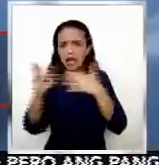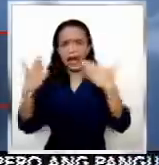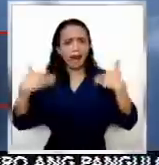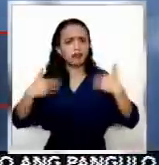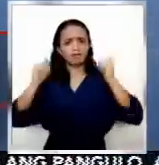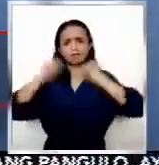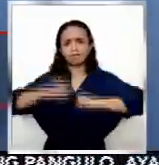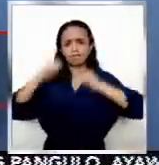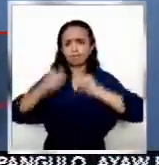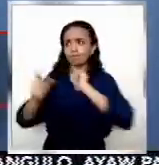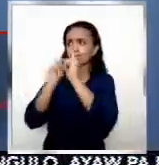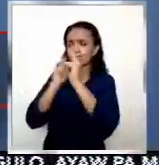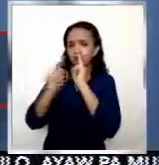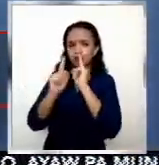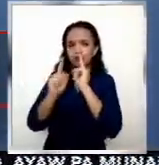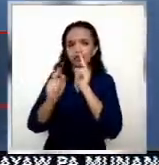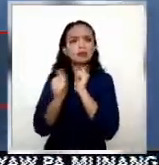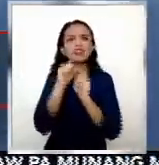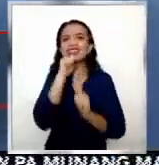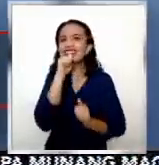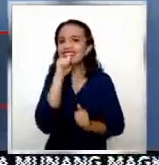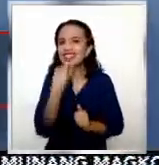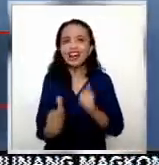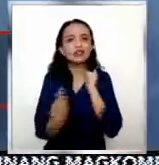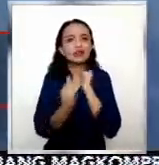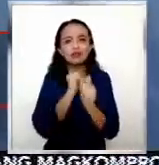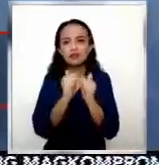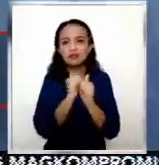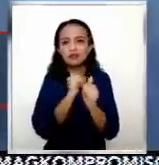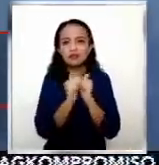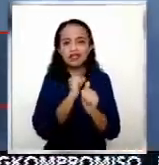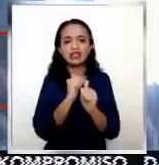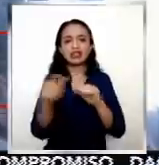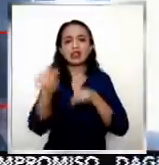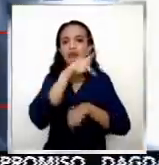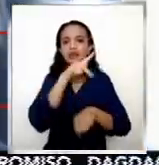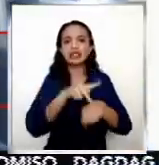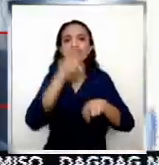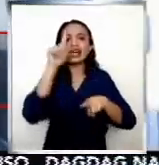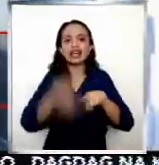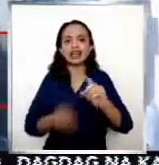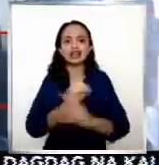ito nangangahulugang hindi na igigiit ng Pilipinas ang karapatan nito